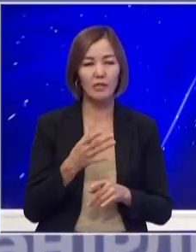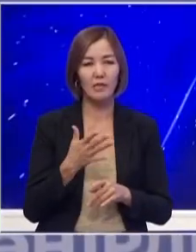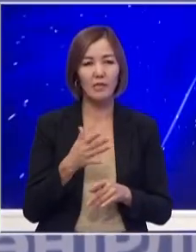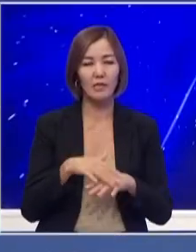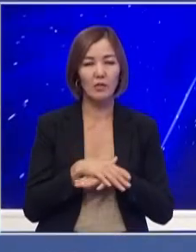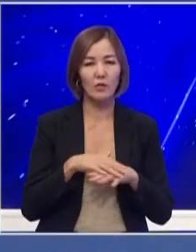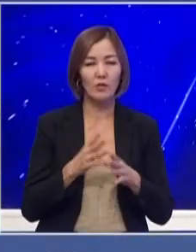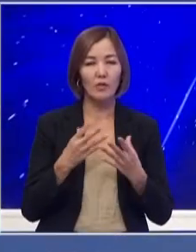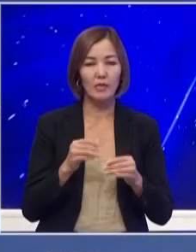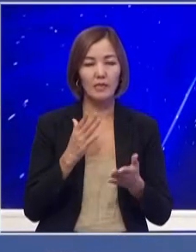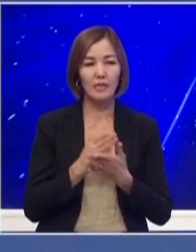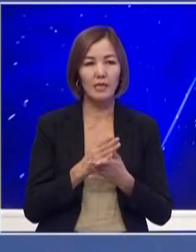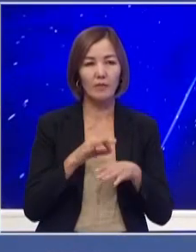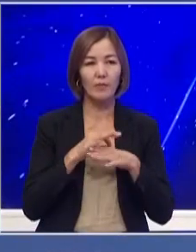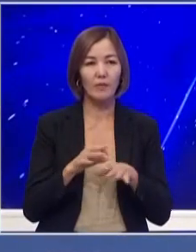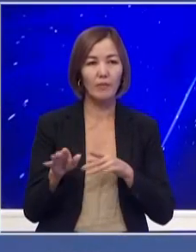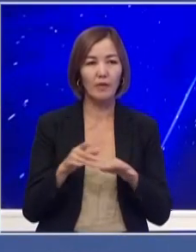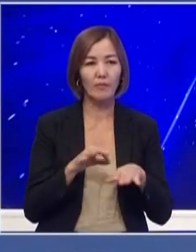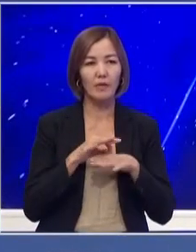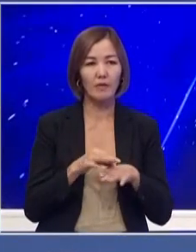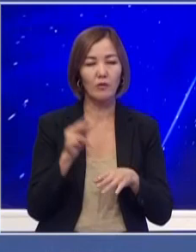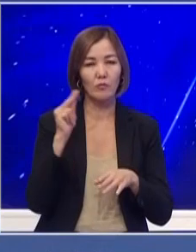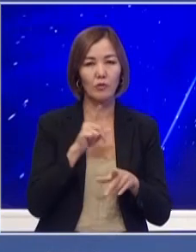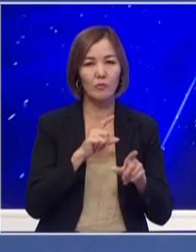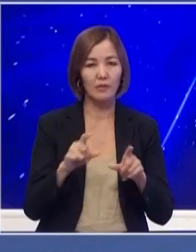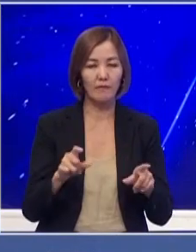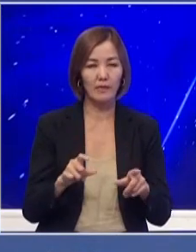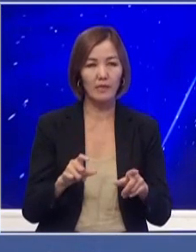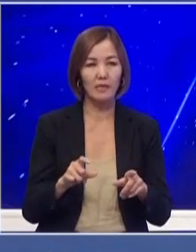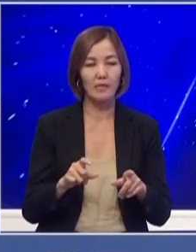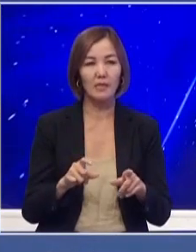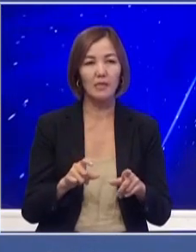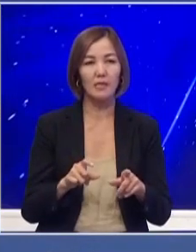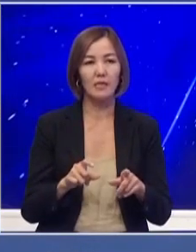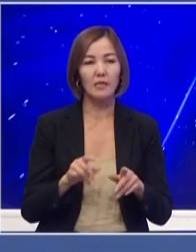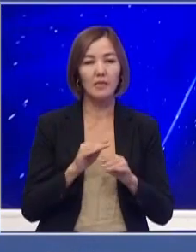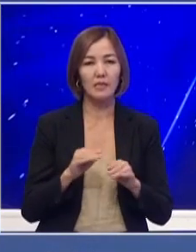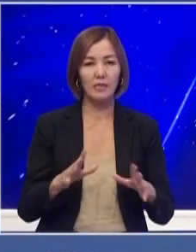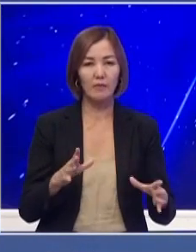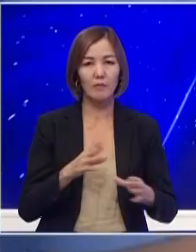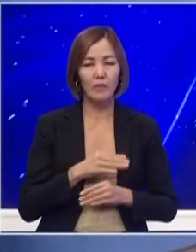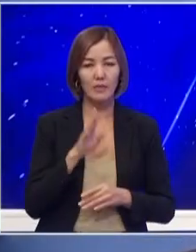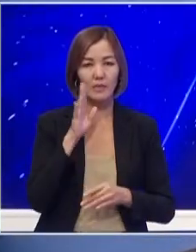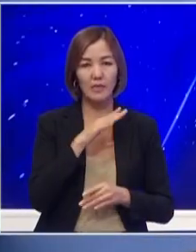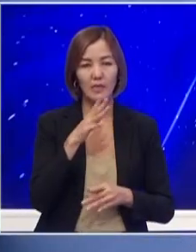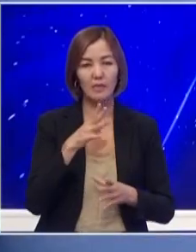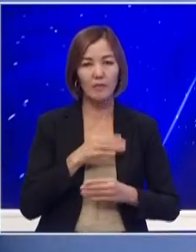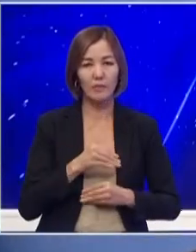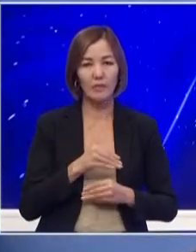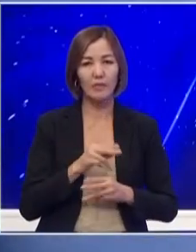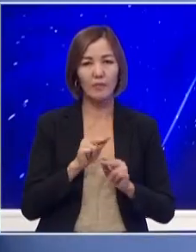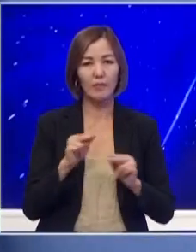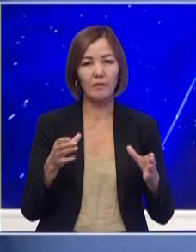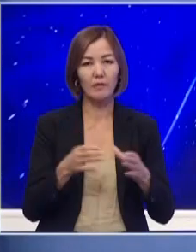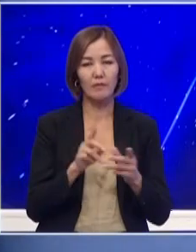слои населения. Будут проведены мероприятия также в учебных заведениях, то есть с детьми, с родителями, с